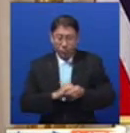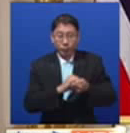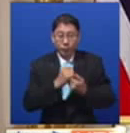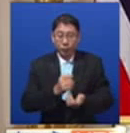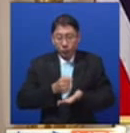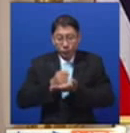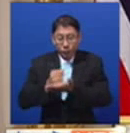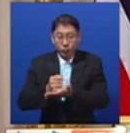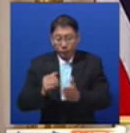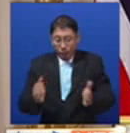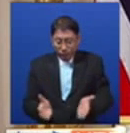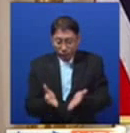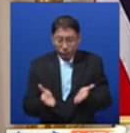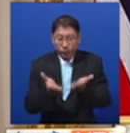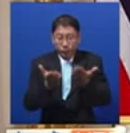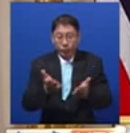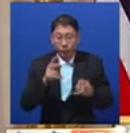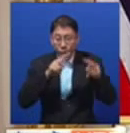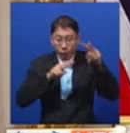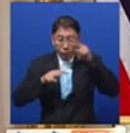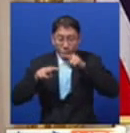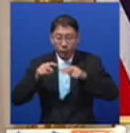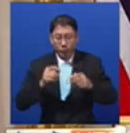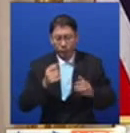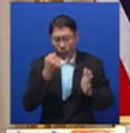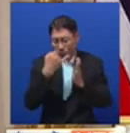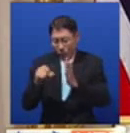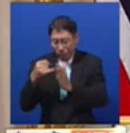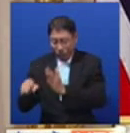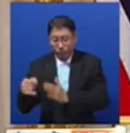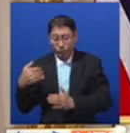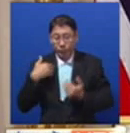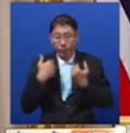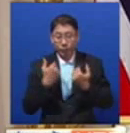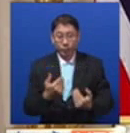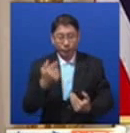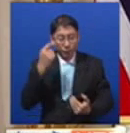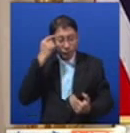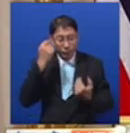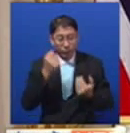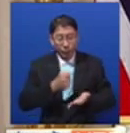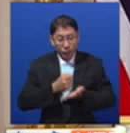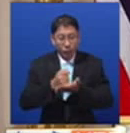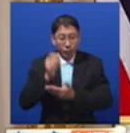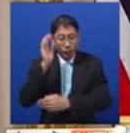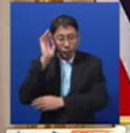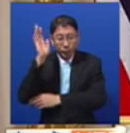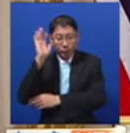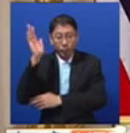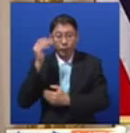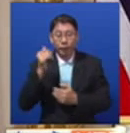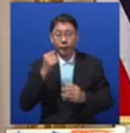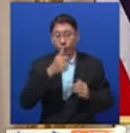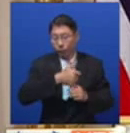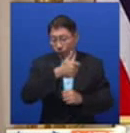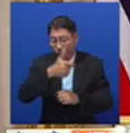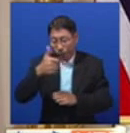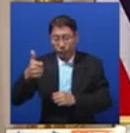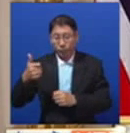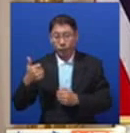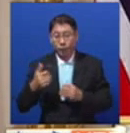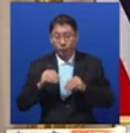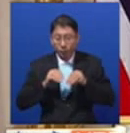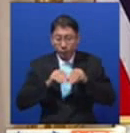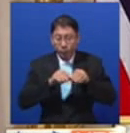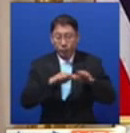ช่วยเหลือสนับสนุนสอดส่องดูแลสิ่งที่ผิดปกติรวมทั้งช่วยประชาสัมพันธ์สิ่งที่ดีงามของเรา